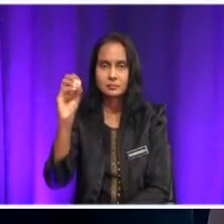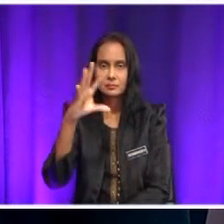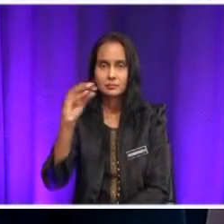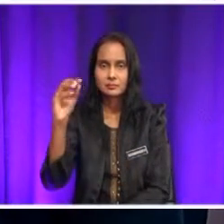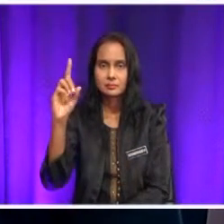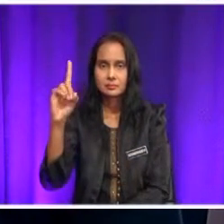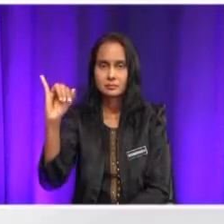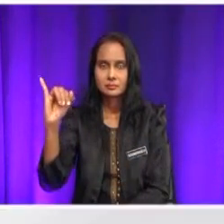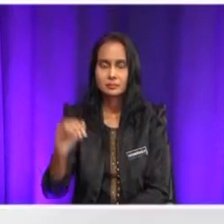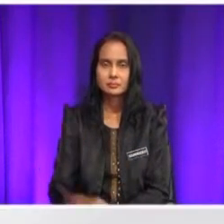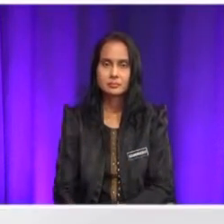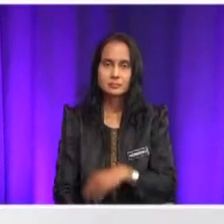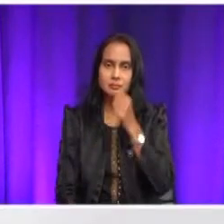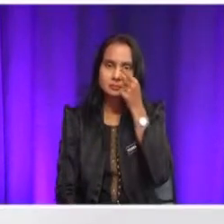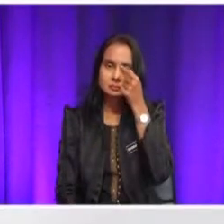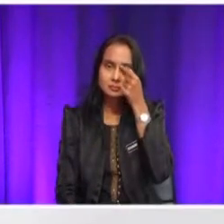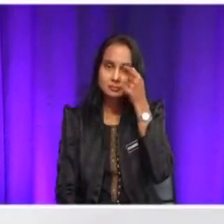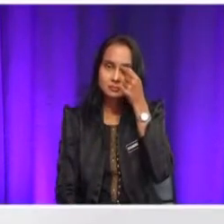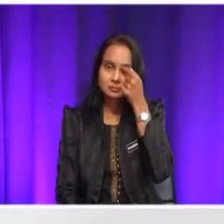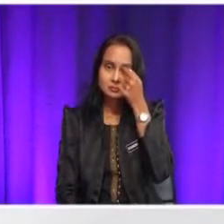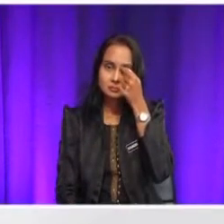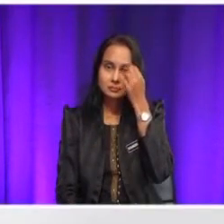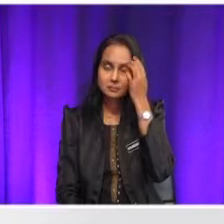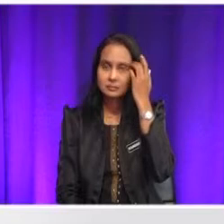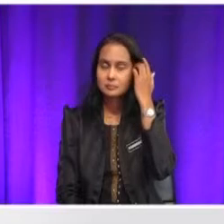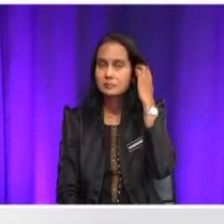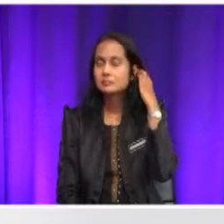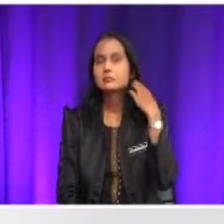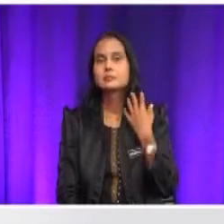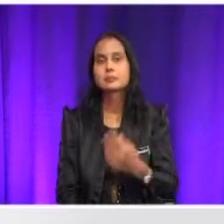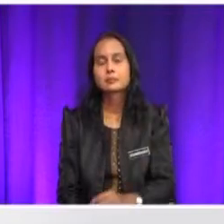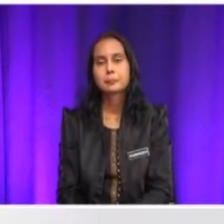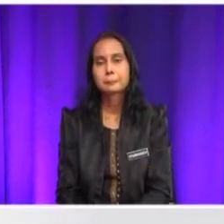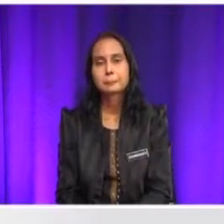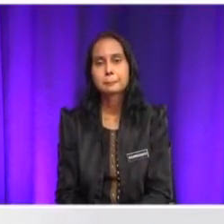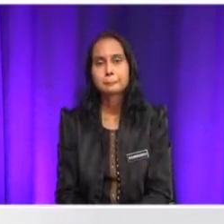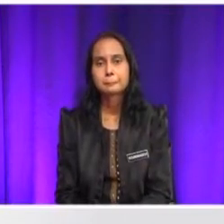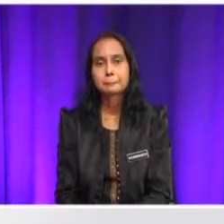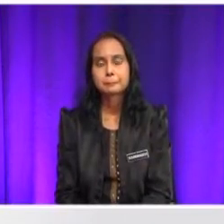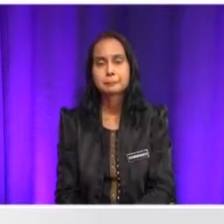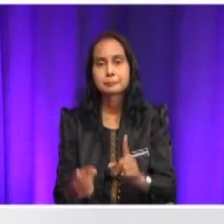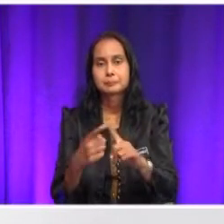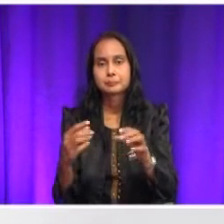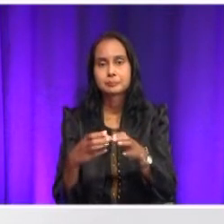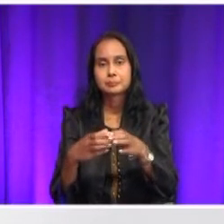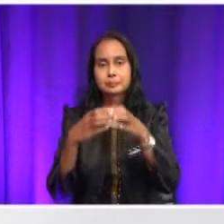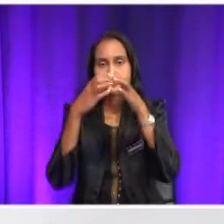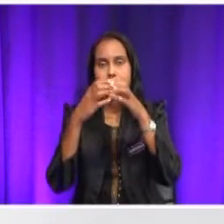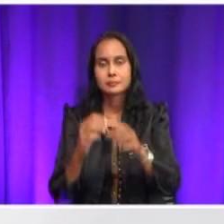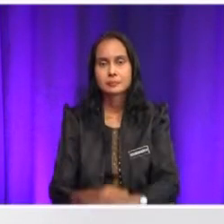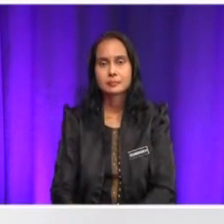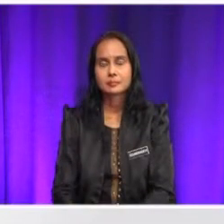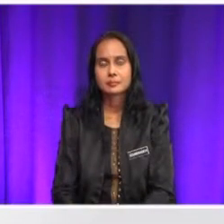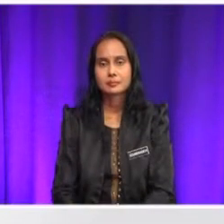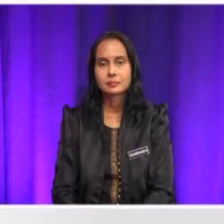dikotil dari segi batang ya kalau tumbuhan